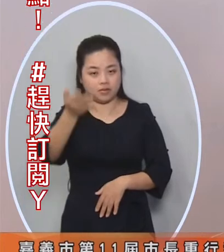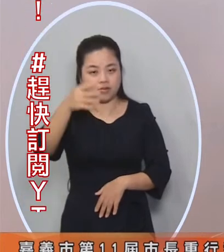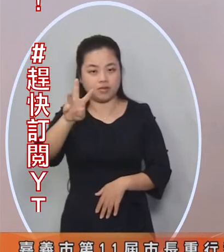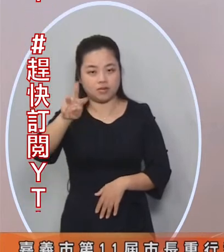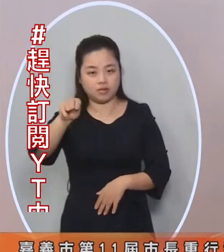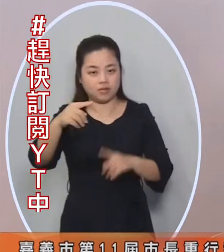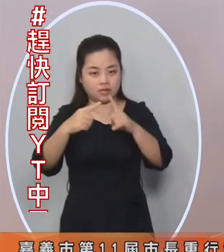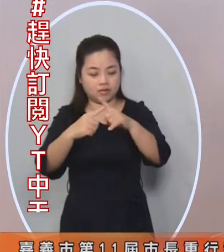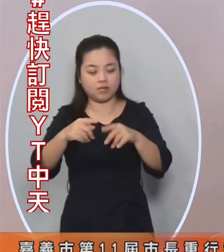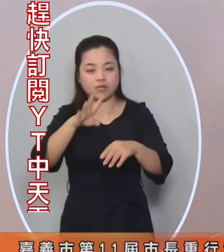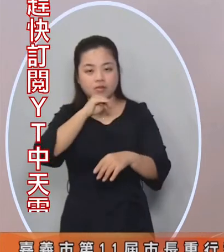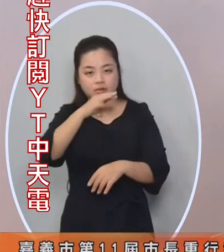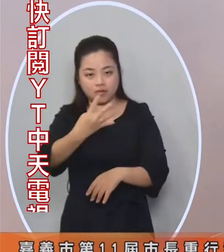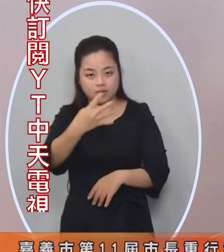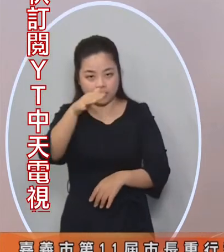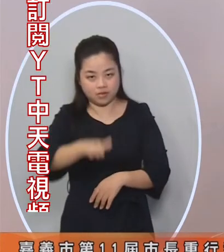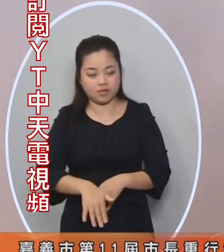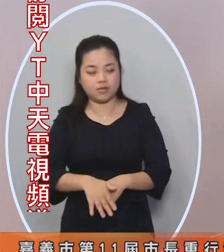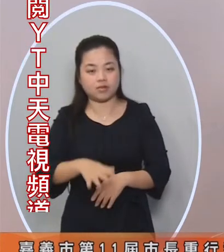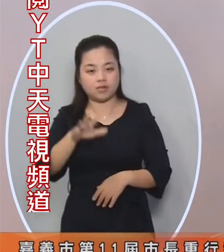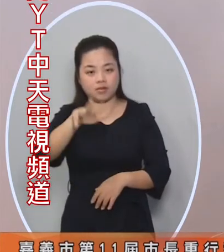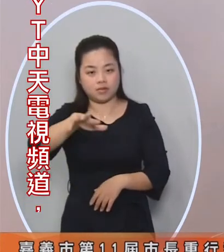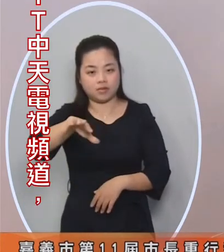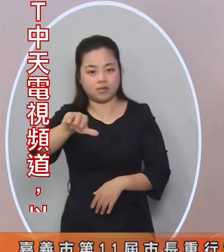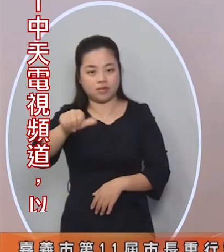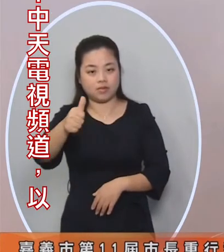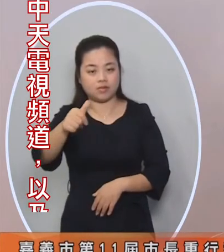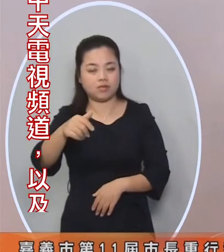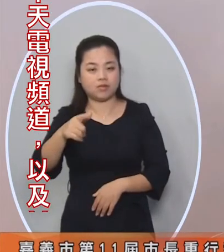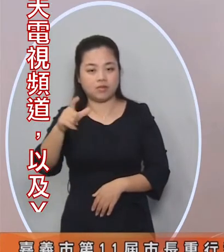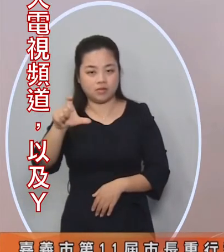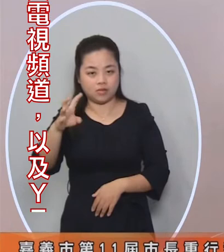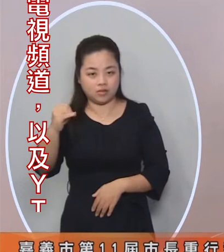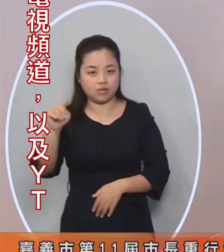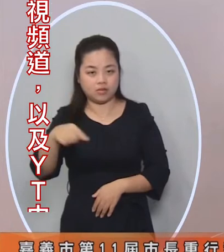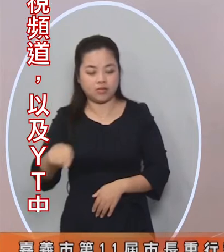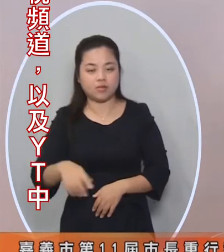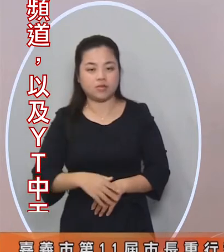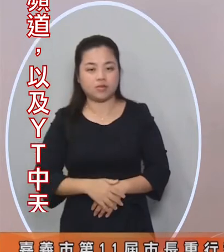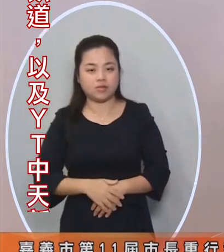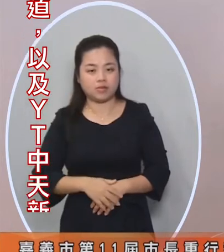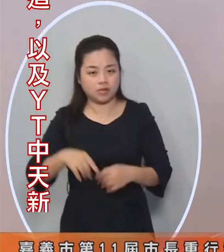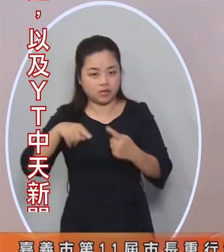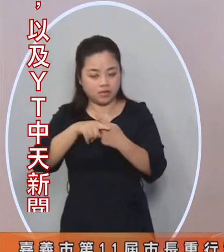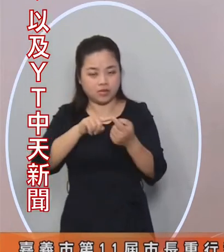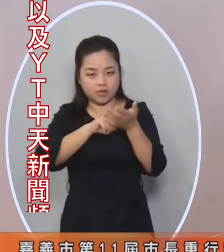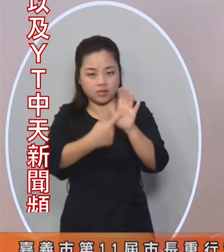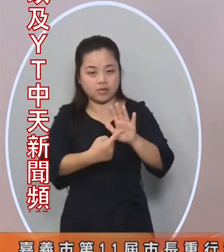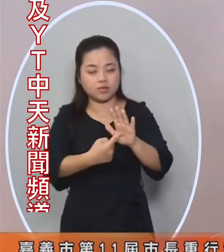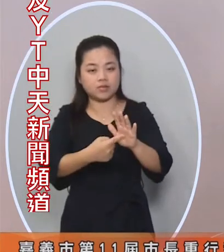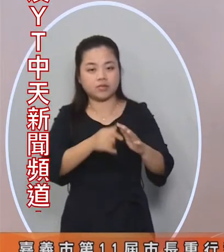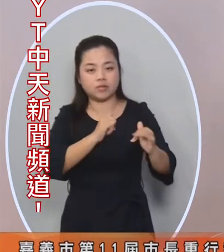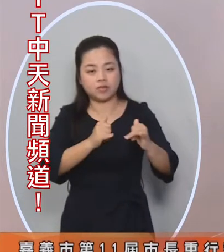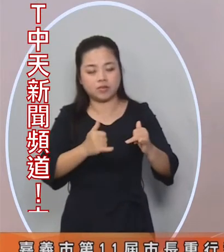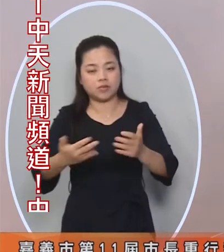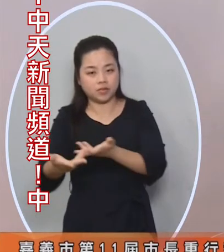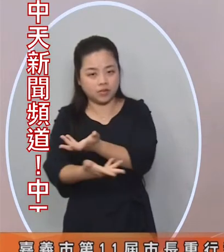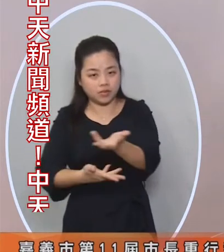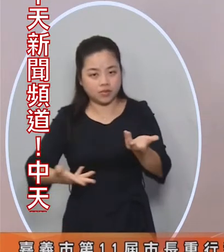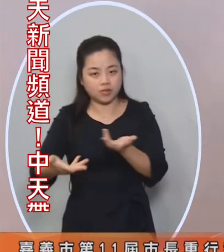3万人，4岁以下儿童8561人。研究显示，社会互动能帮助减少老